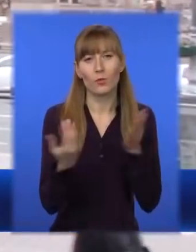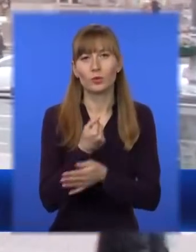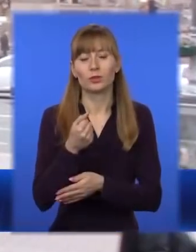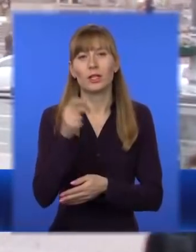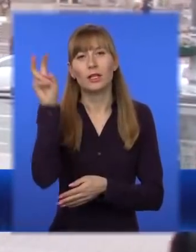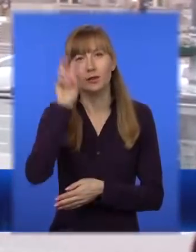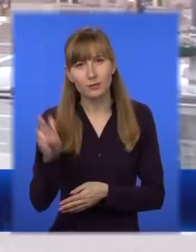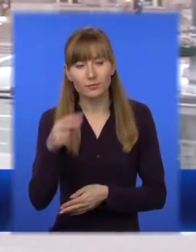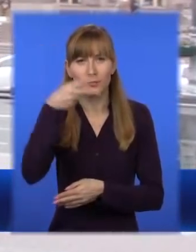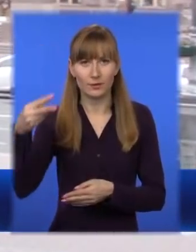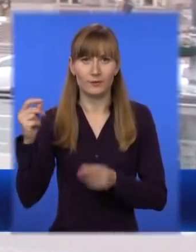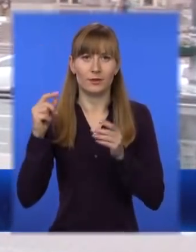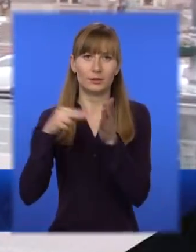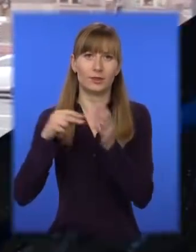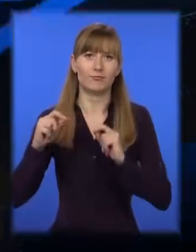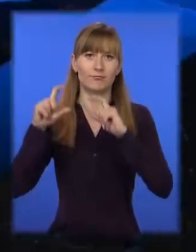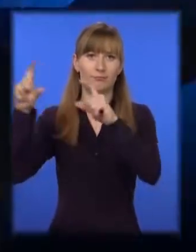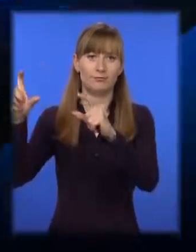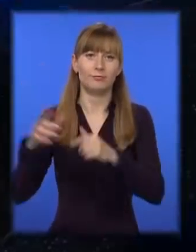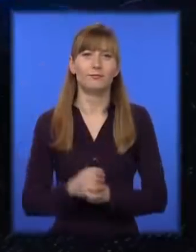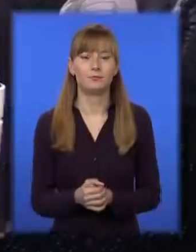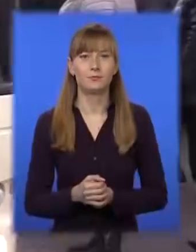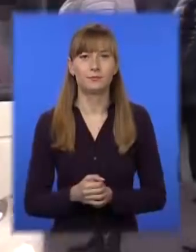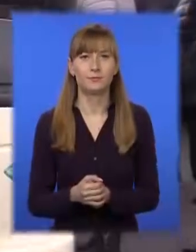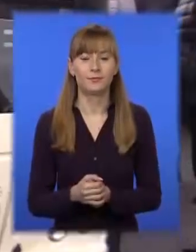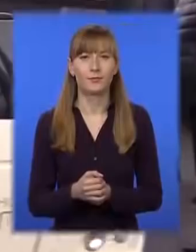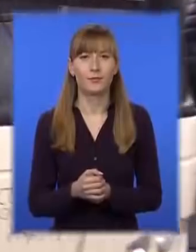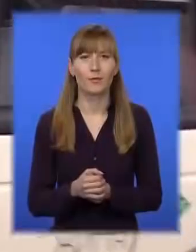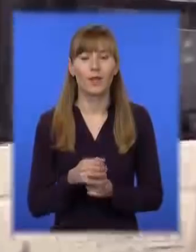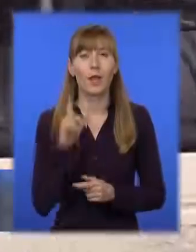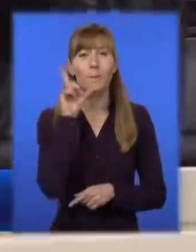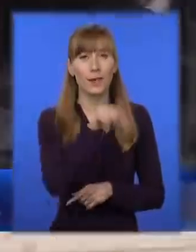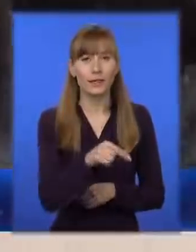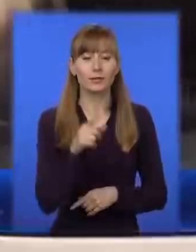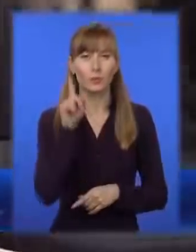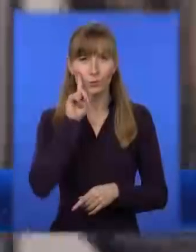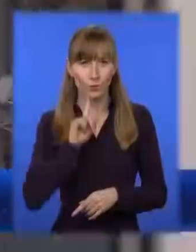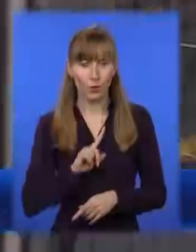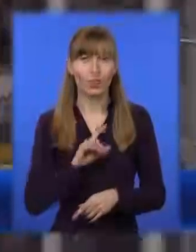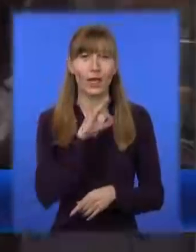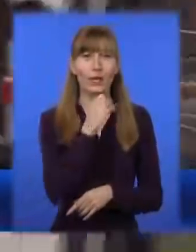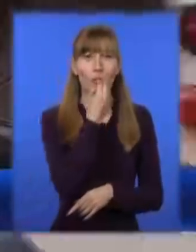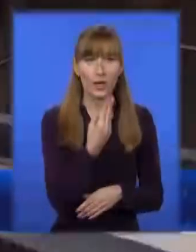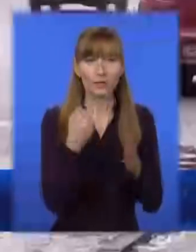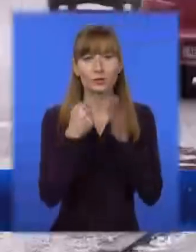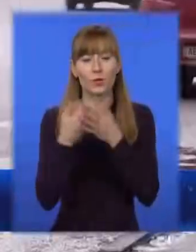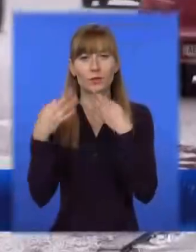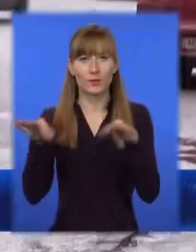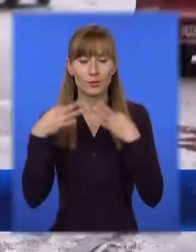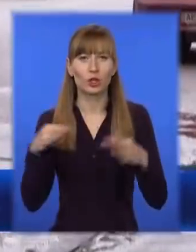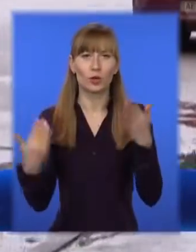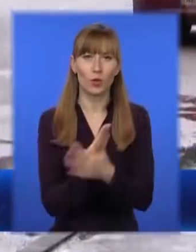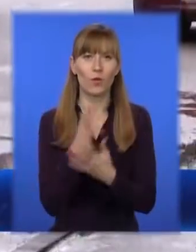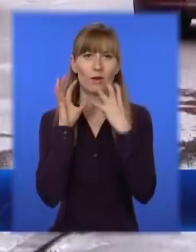валют. Будуть дорожчати іноземні товари. Поїздки з комфортом. Відтепер з Інгульця до площі Визволення